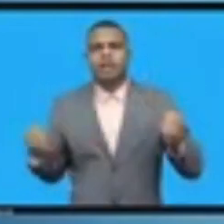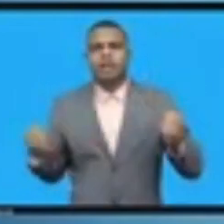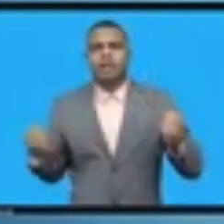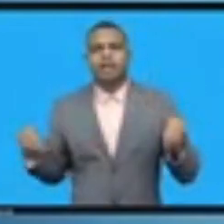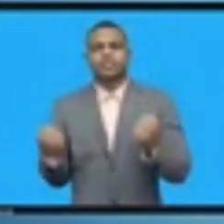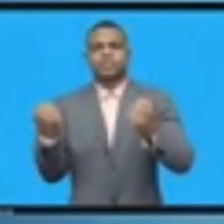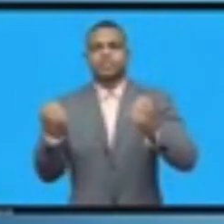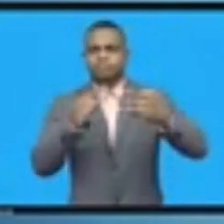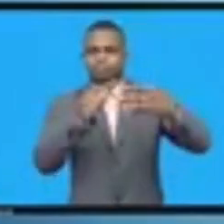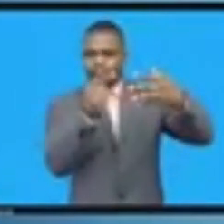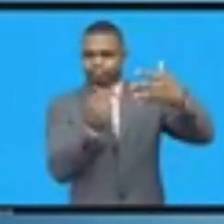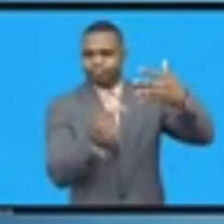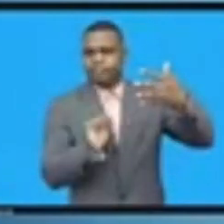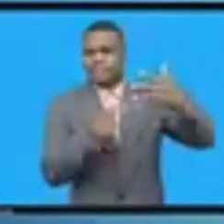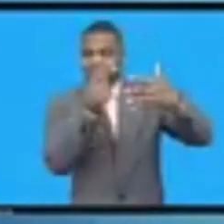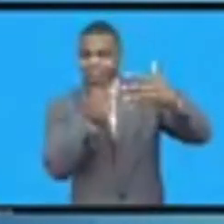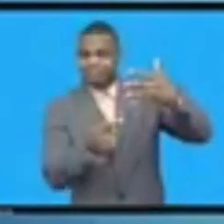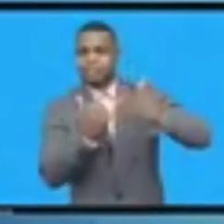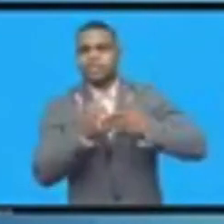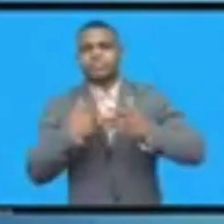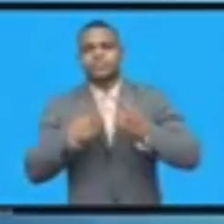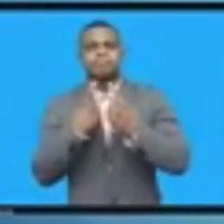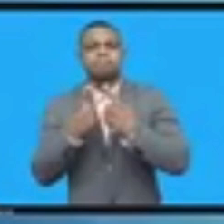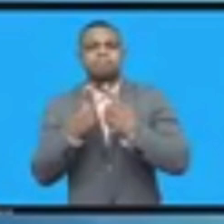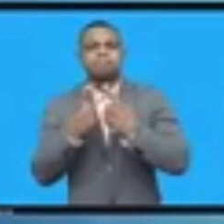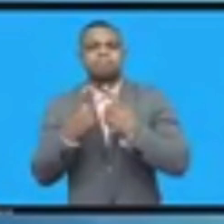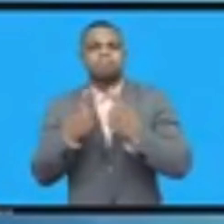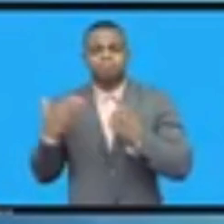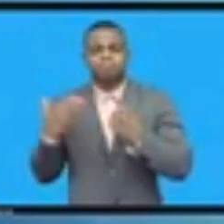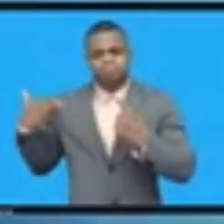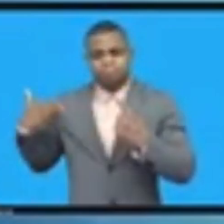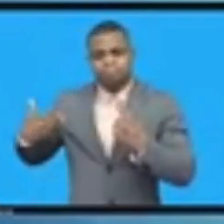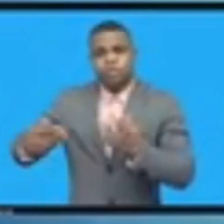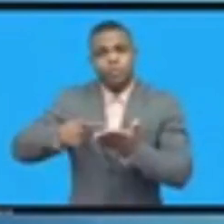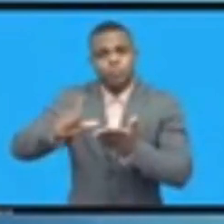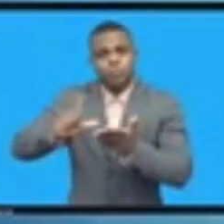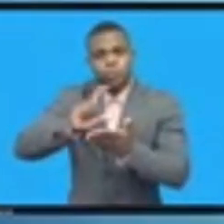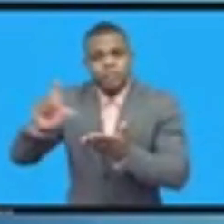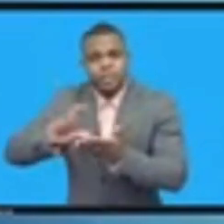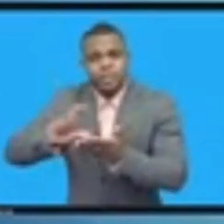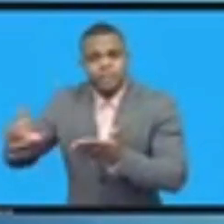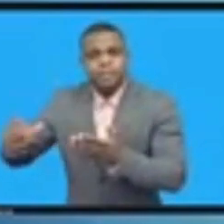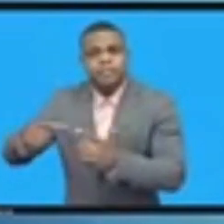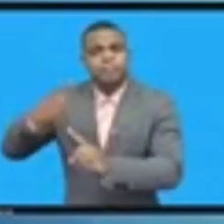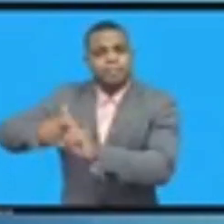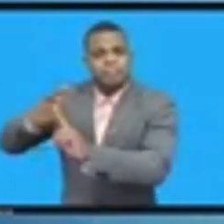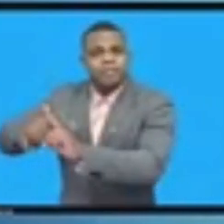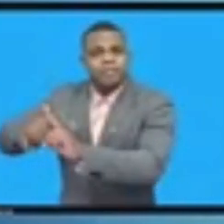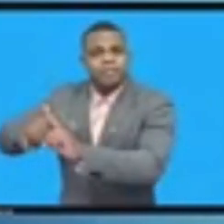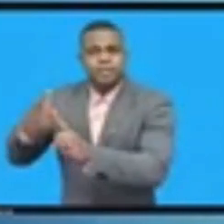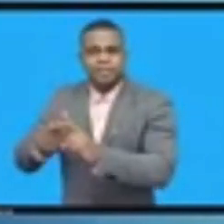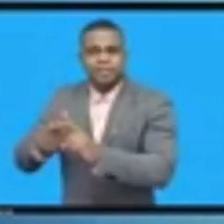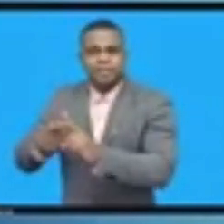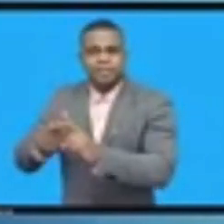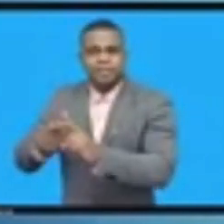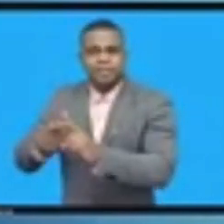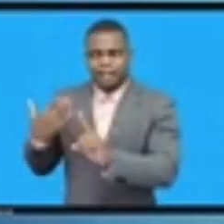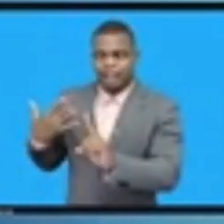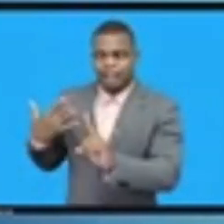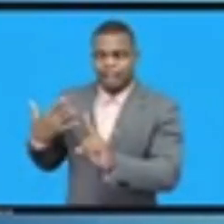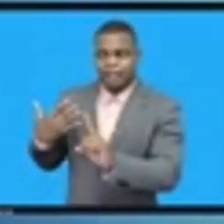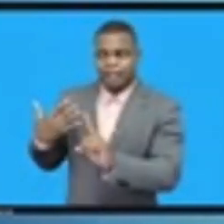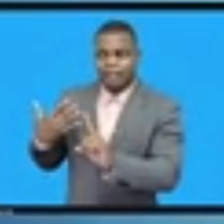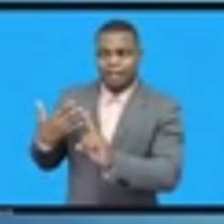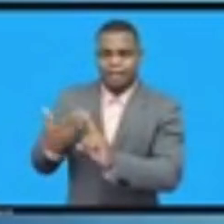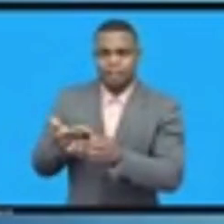开放的互联网，它是年轻人所关注的，年轻人也是在发展互联